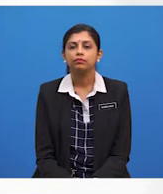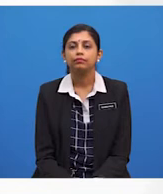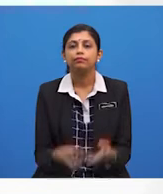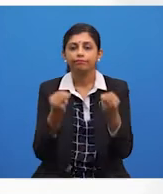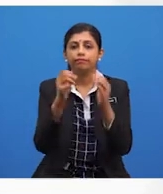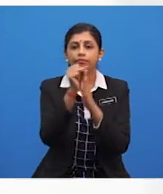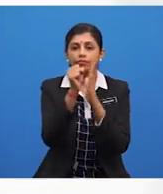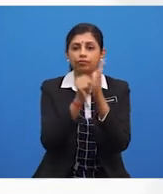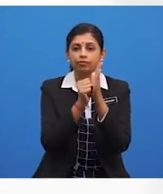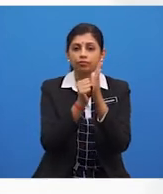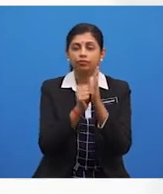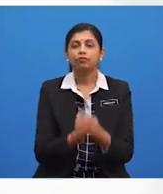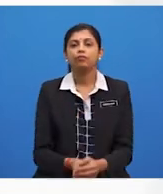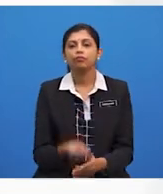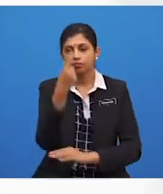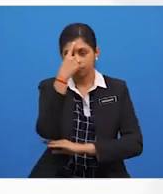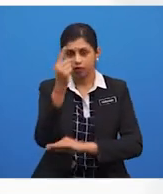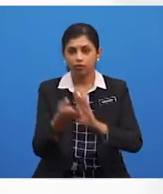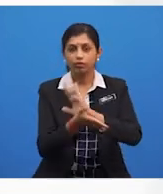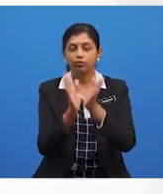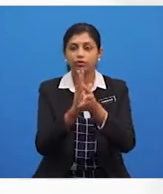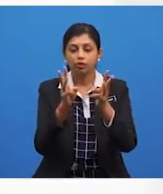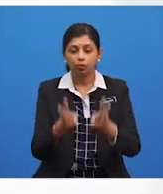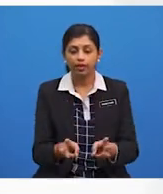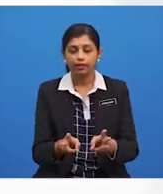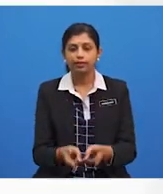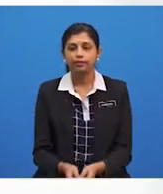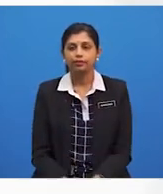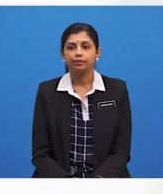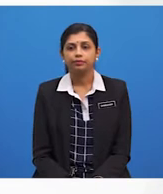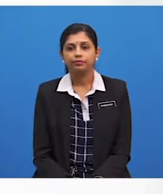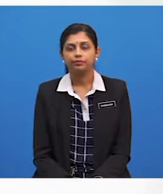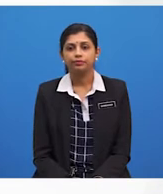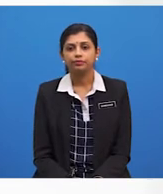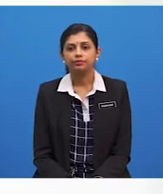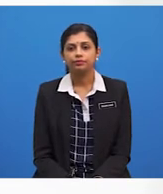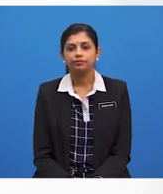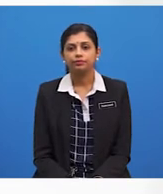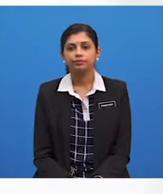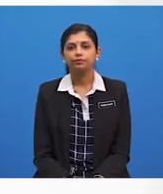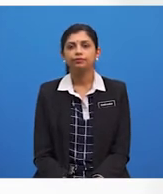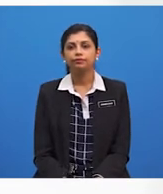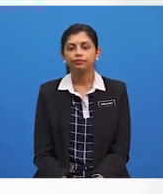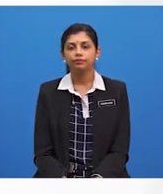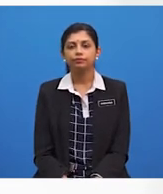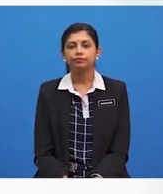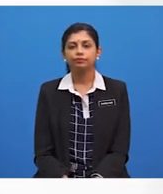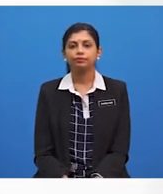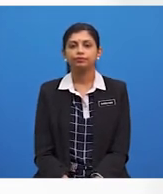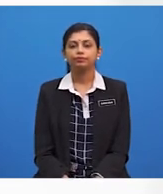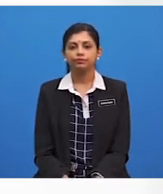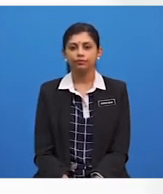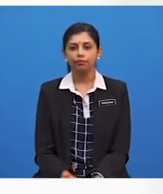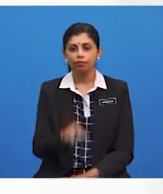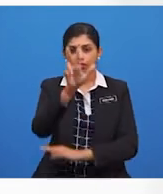yang melayakkan Encik X untuk menjadi warga negara Malaysia secara masukan atau